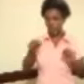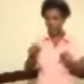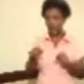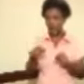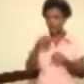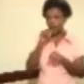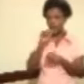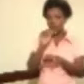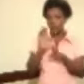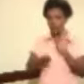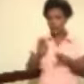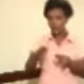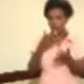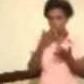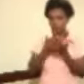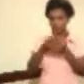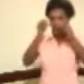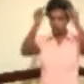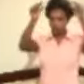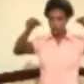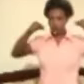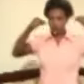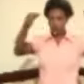la bonne gouvernance, de l'honnêteté,